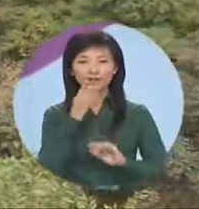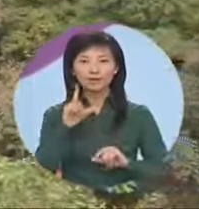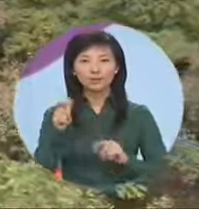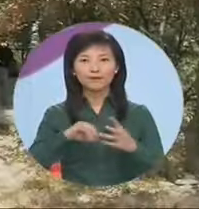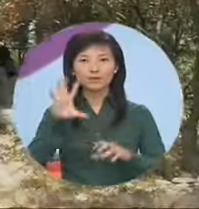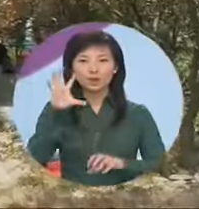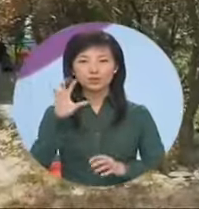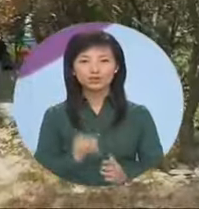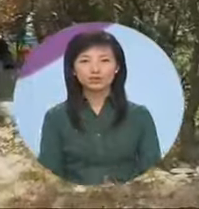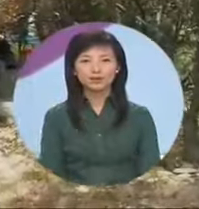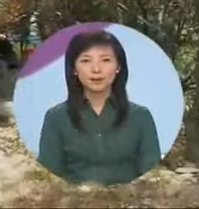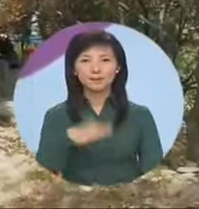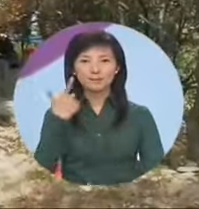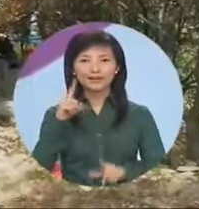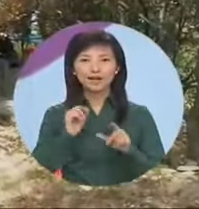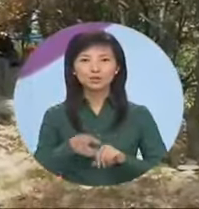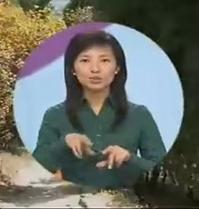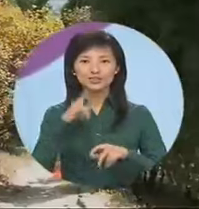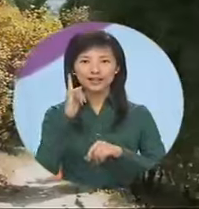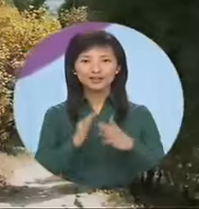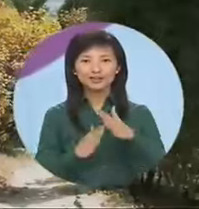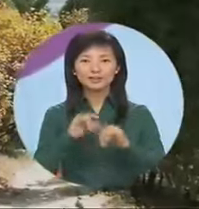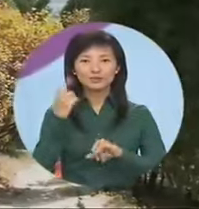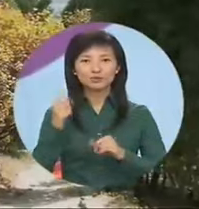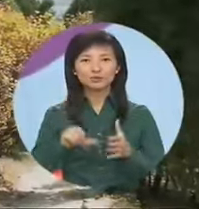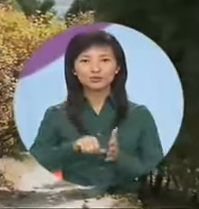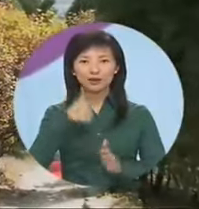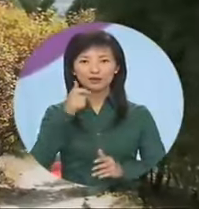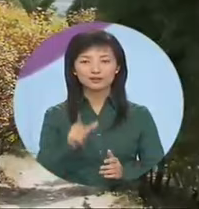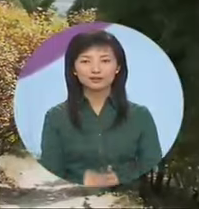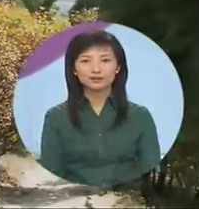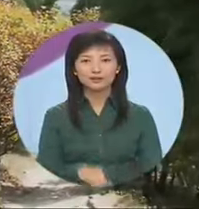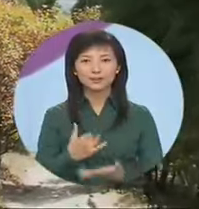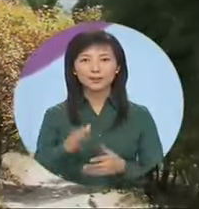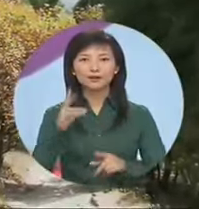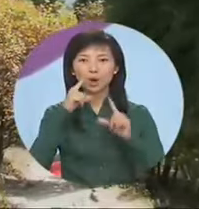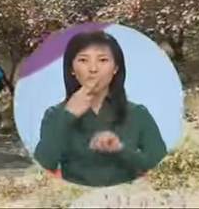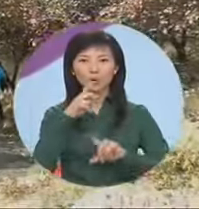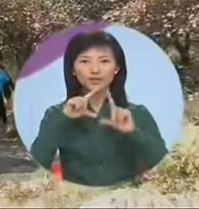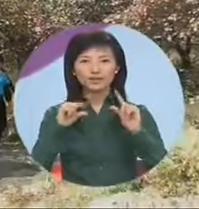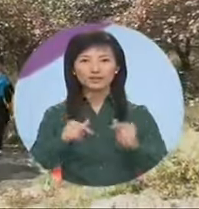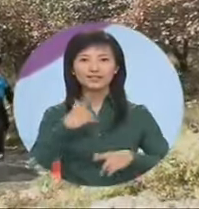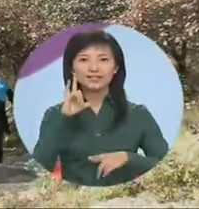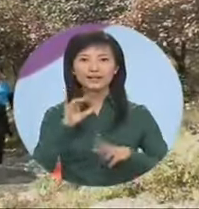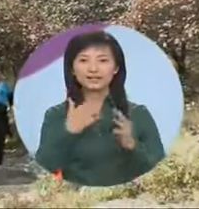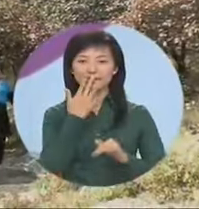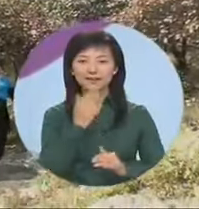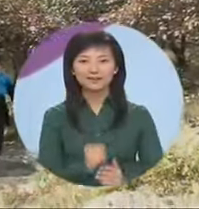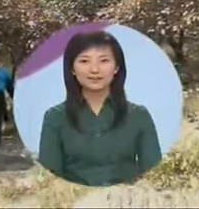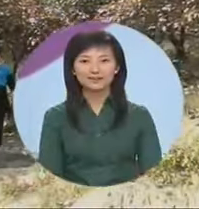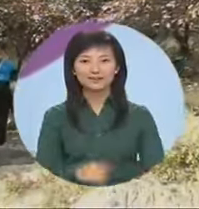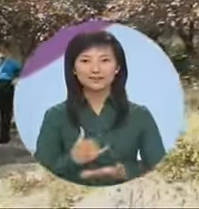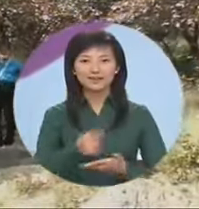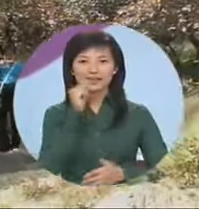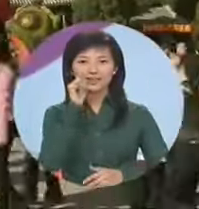了50%。八大处山顶是北京每年红叶最早出现的地方，烂漫的红叶使整个山林流丹异彩。在